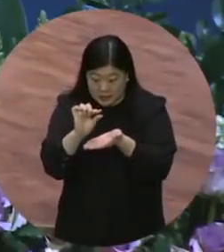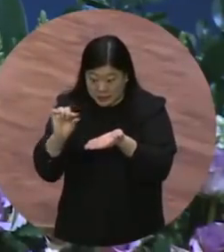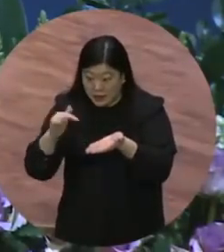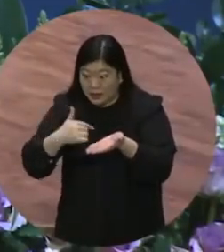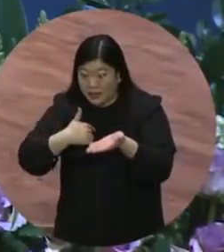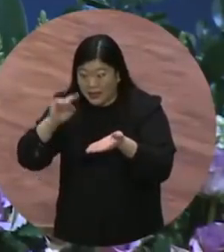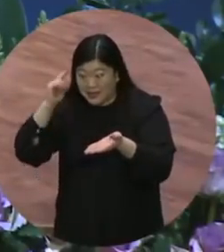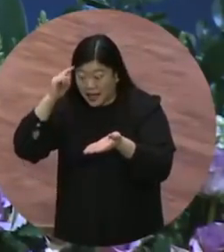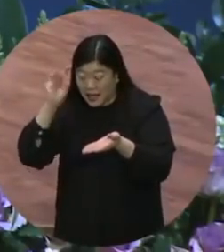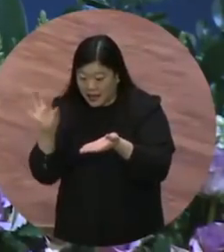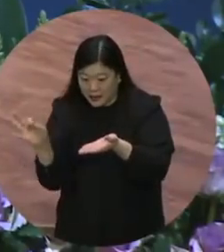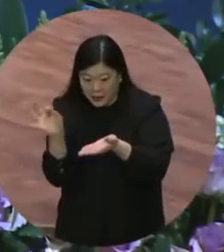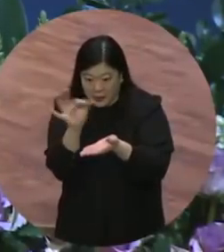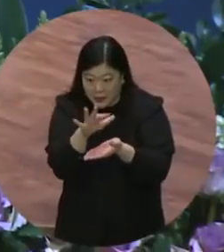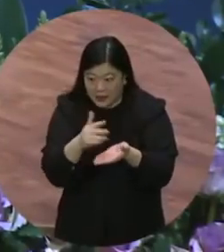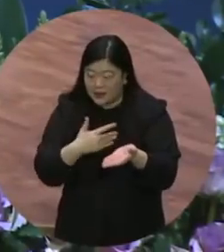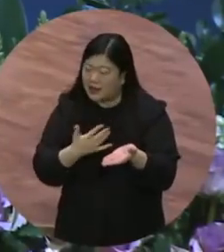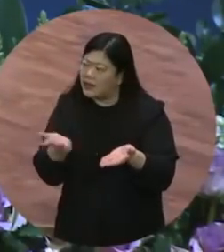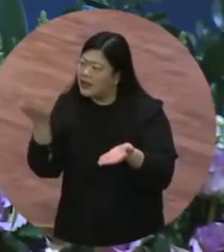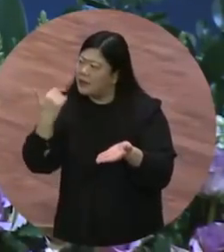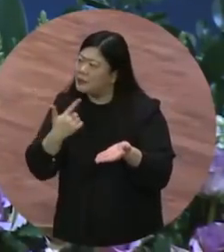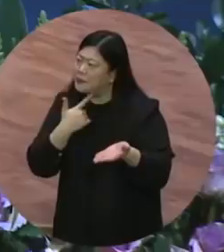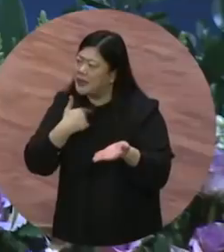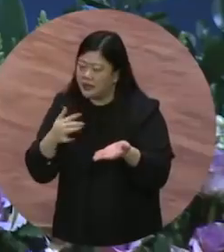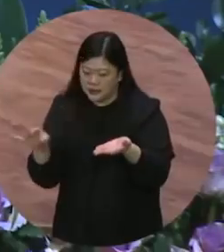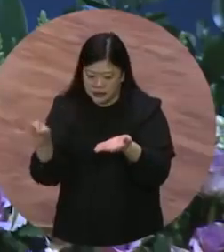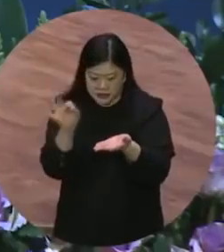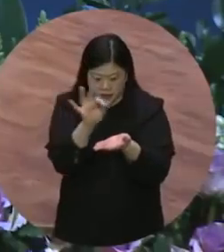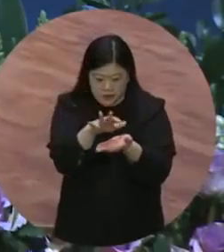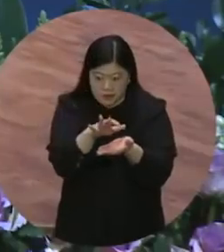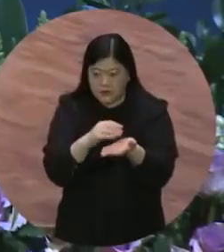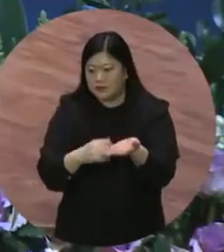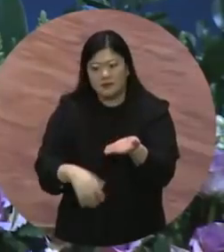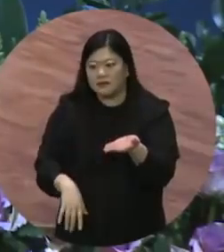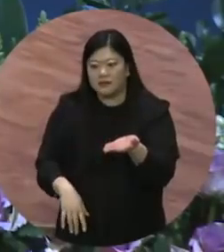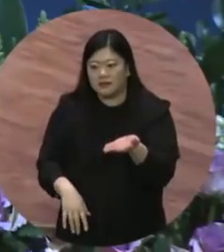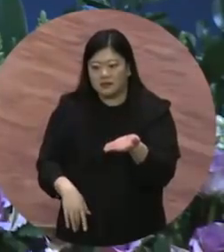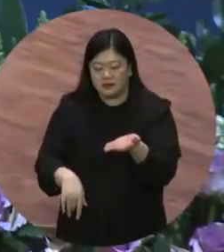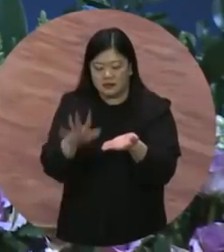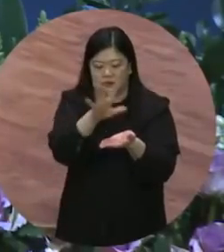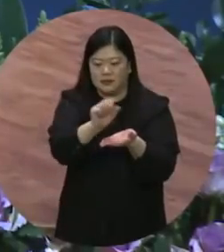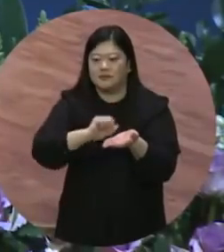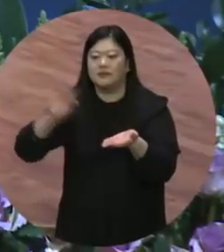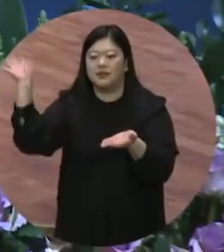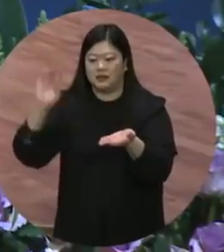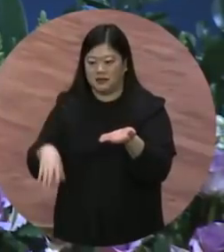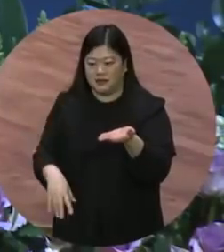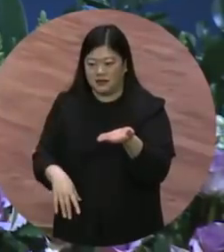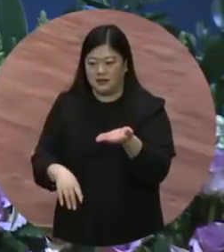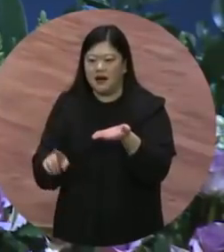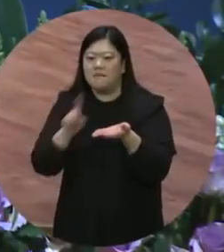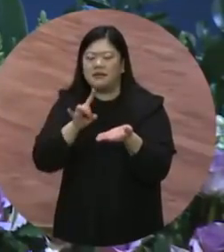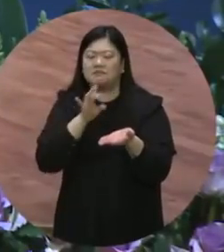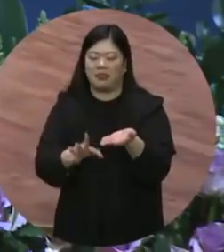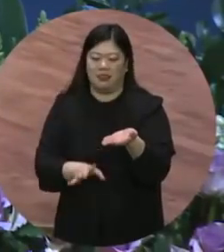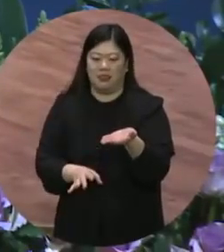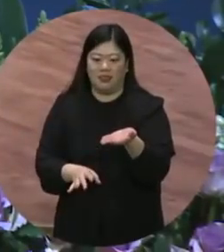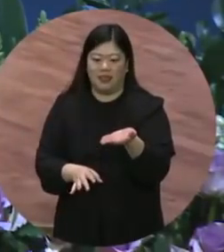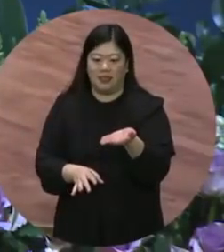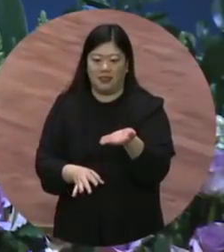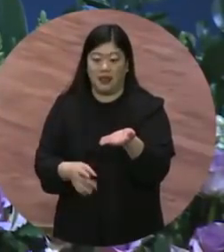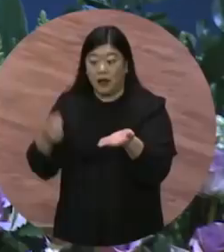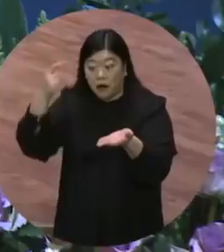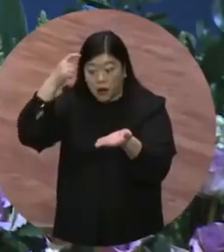첨가하면 안 됩니다. 말씀 앞에 내 생각이 보인다면 꺾어야 돼요. 결박해야 됩니다. 왜